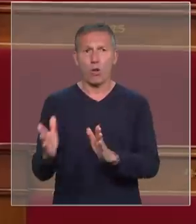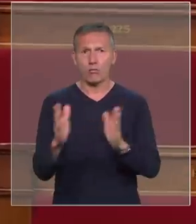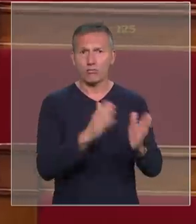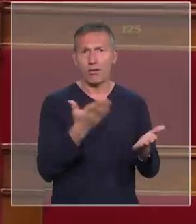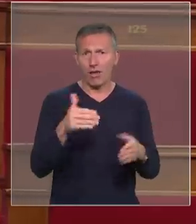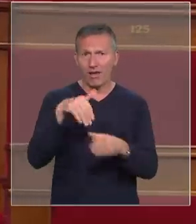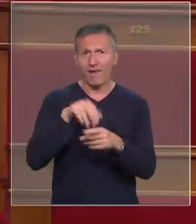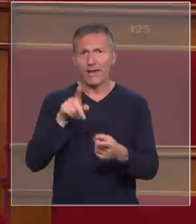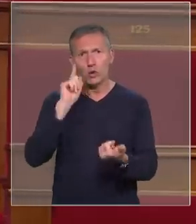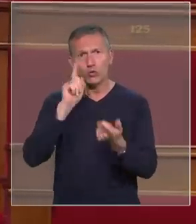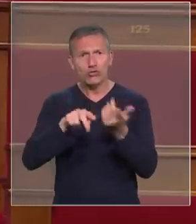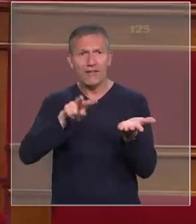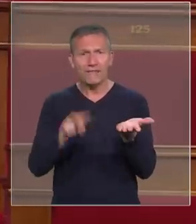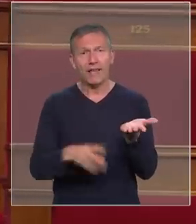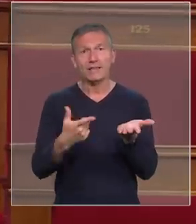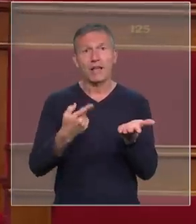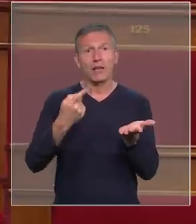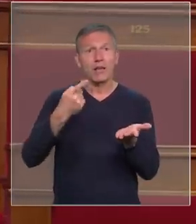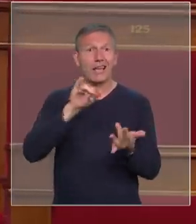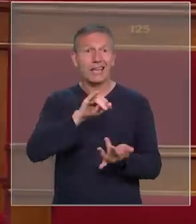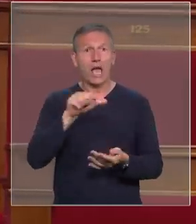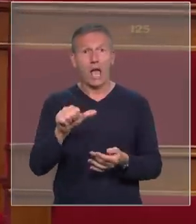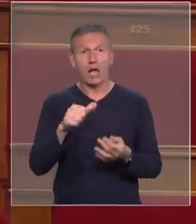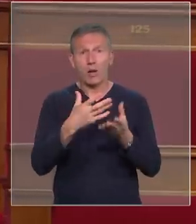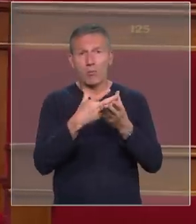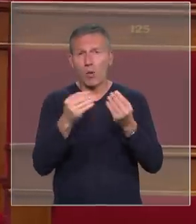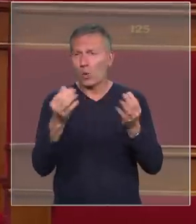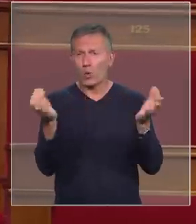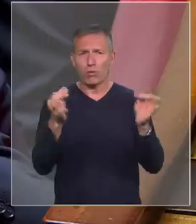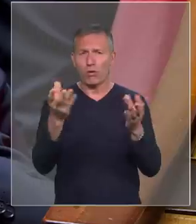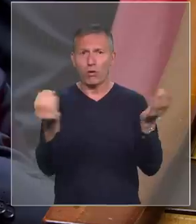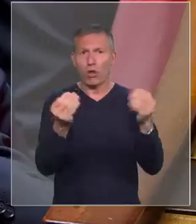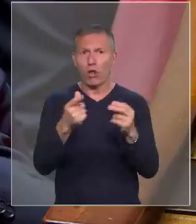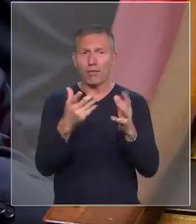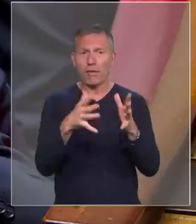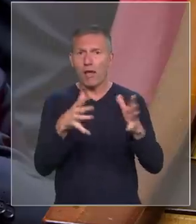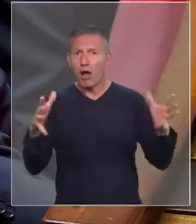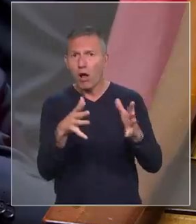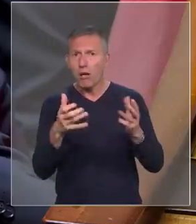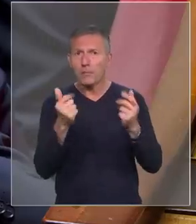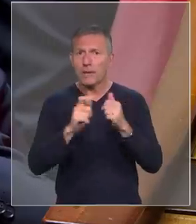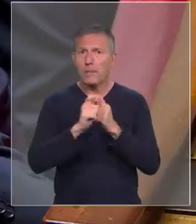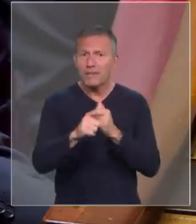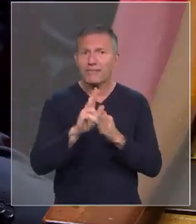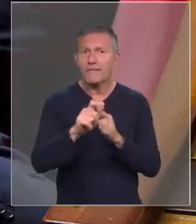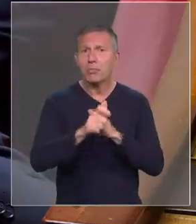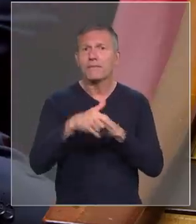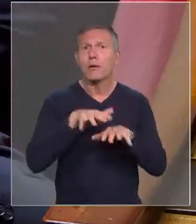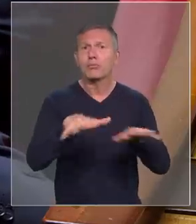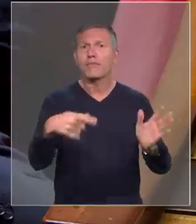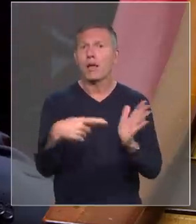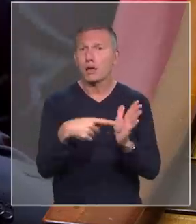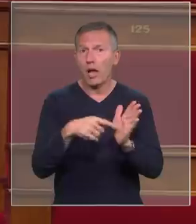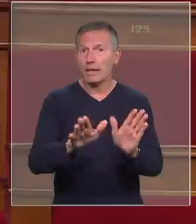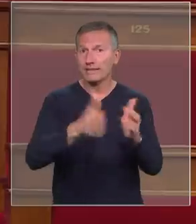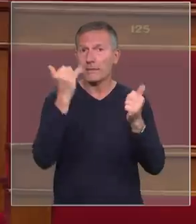balistique. L'intelligence artificielle est une nuée de projectiles dont nous ignorons la taille et les moments de l'impact. Mais nous savons déjà